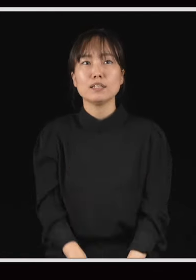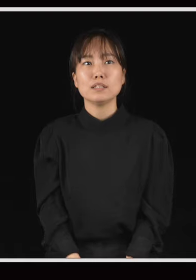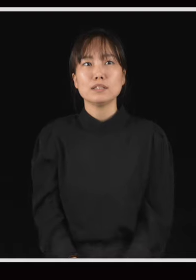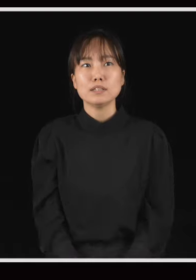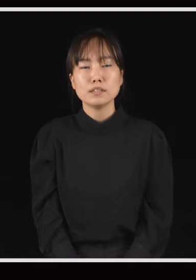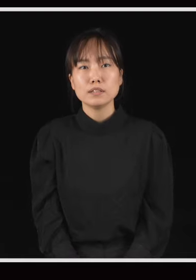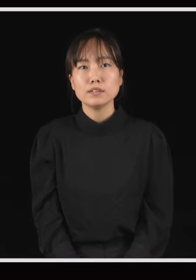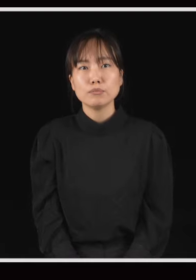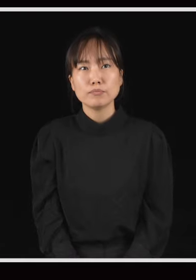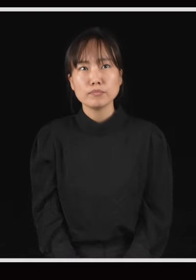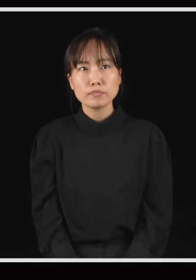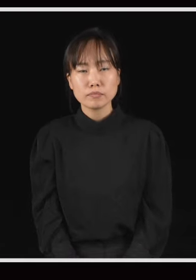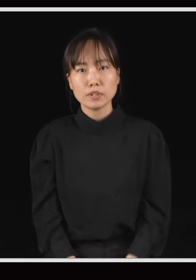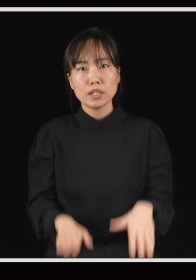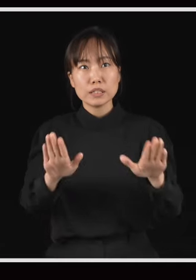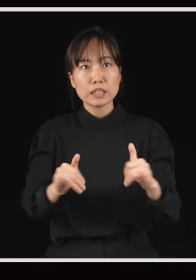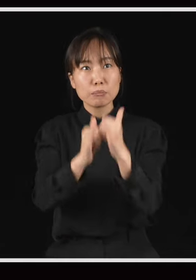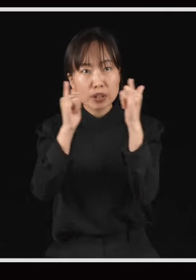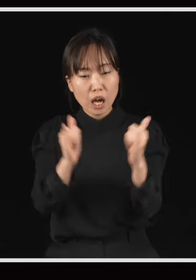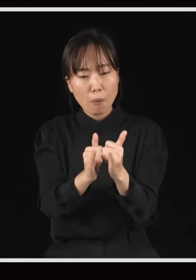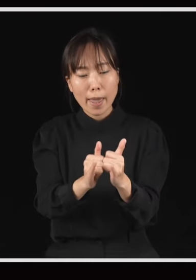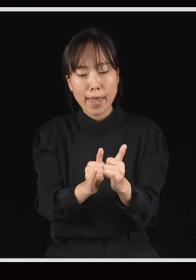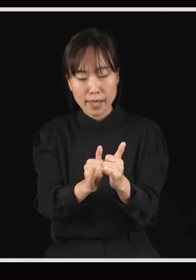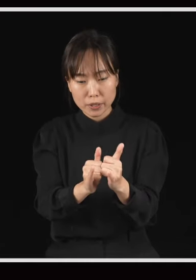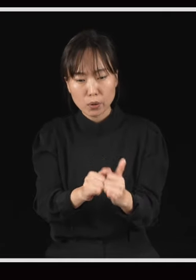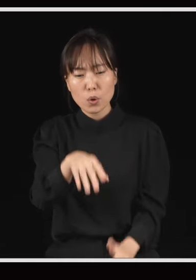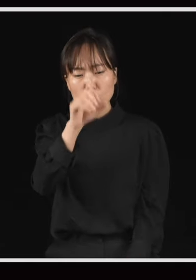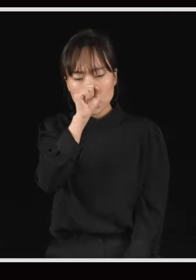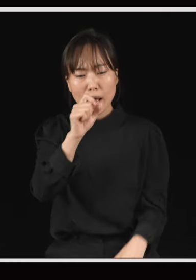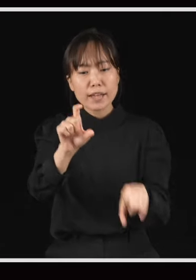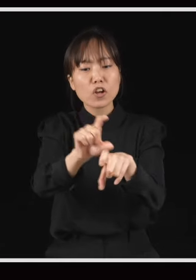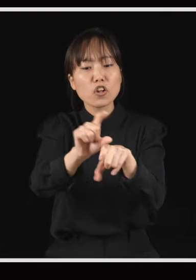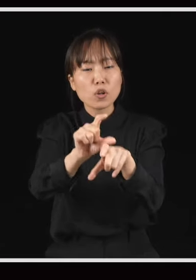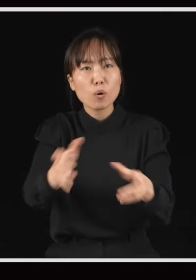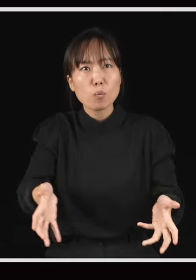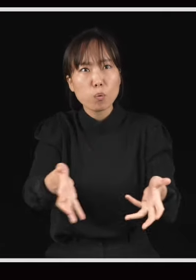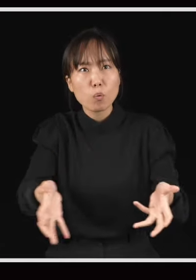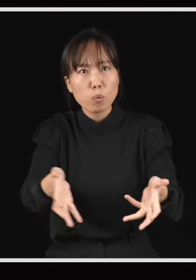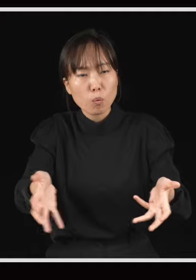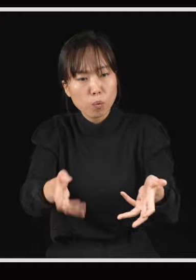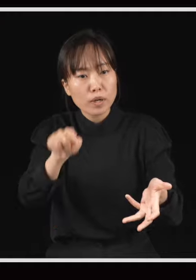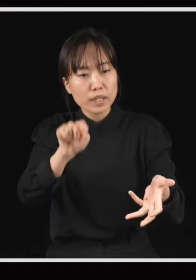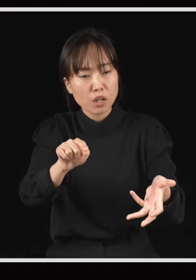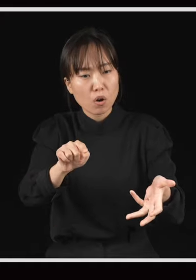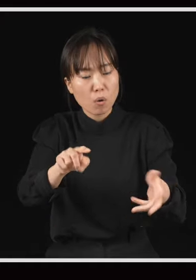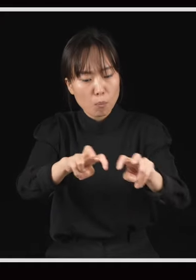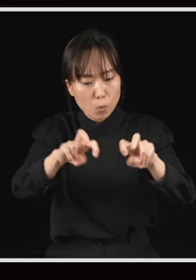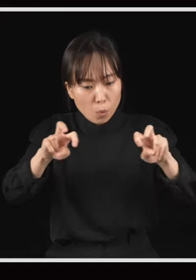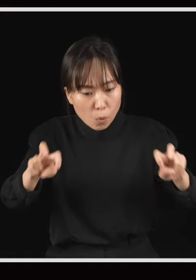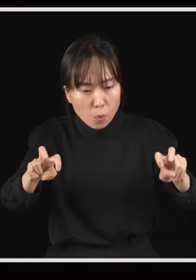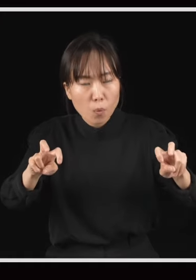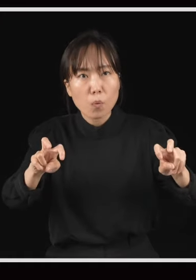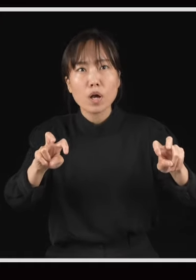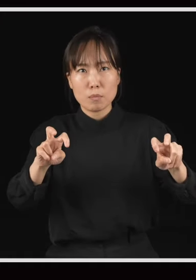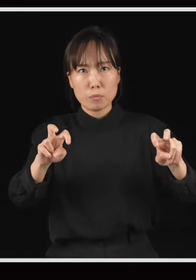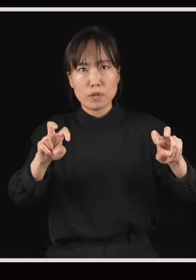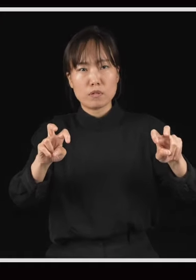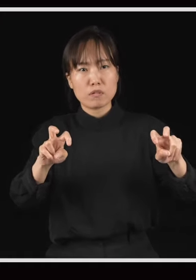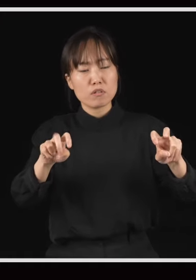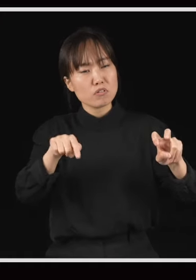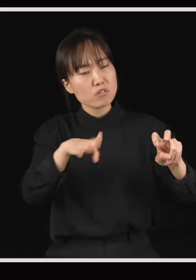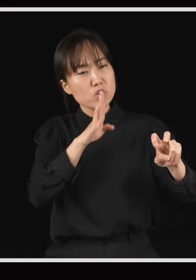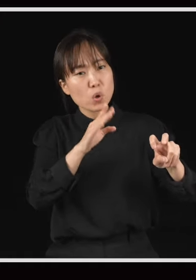논문들입니다. 그러니까 우리가 현대 사회에서 좋다, 그리고 더 해라 라고 얘기하는 것들이 상업적으로 플랫폼에서